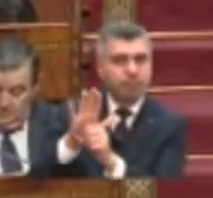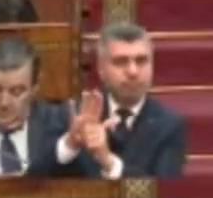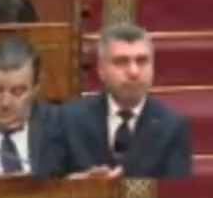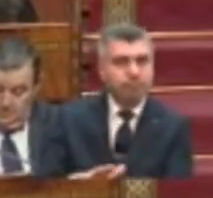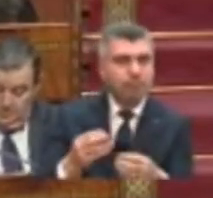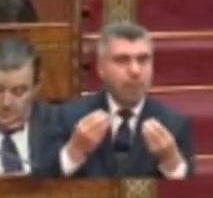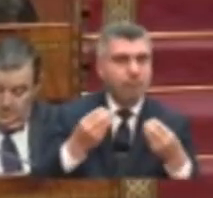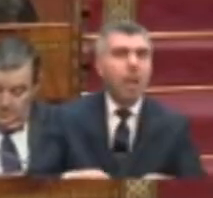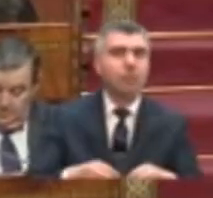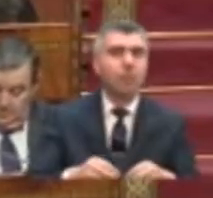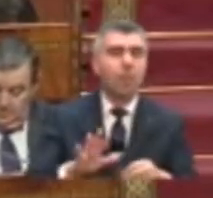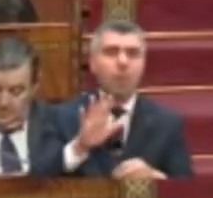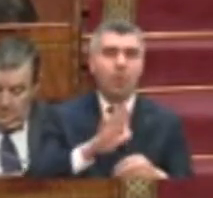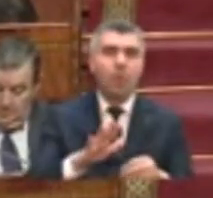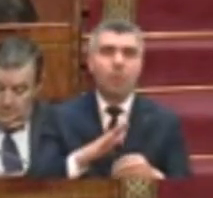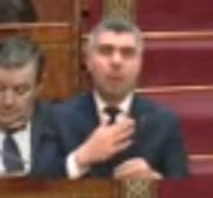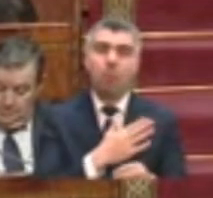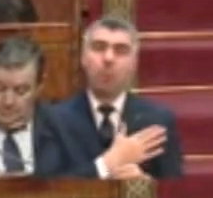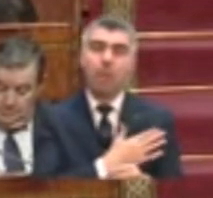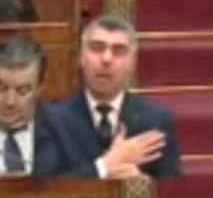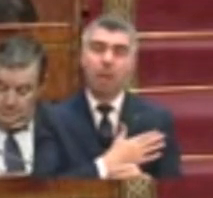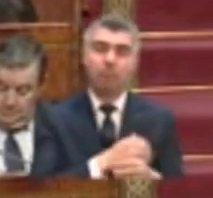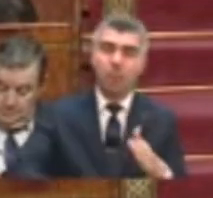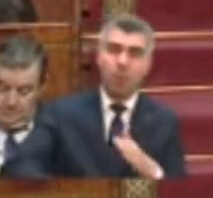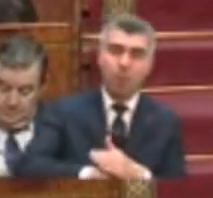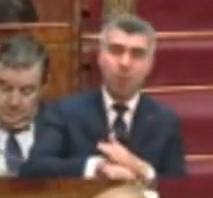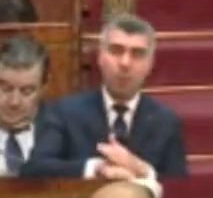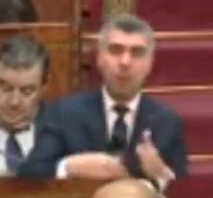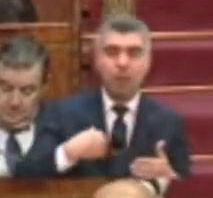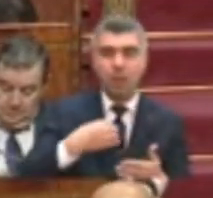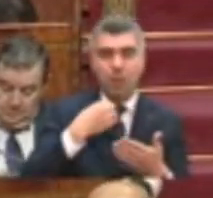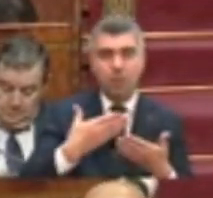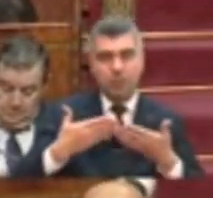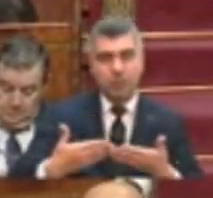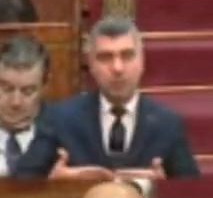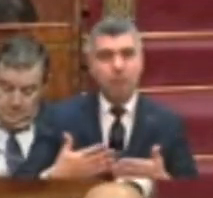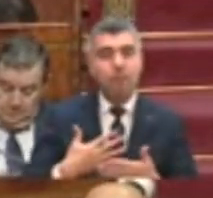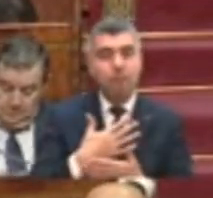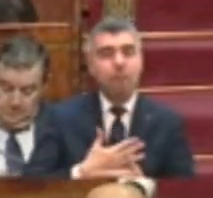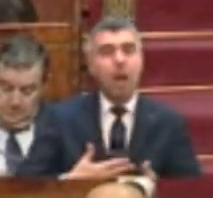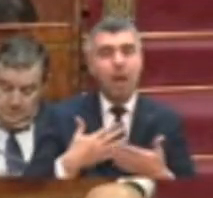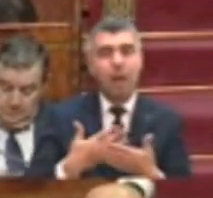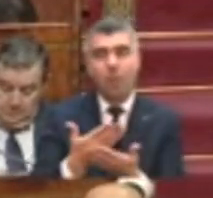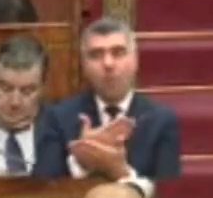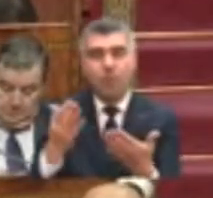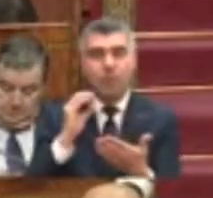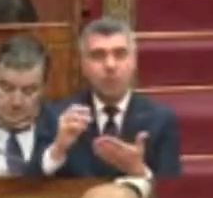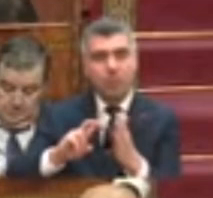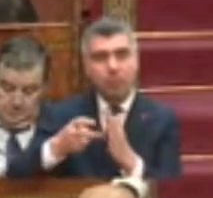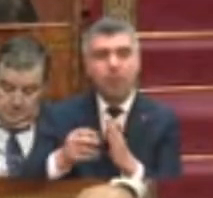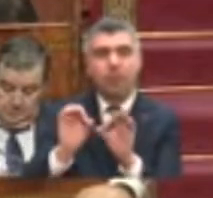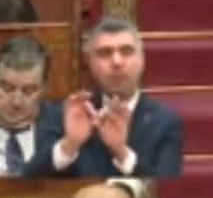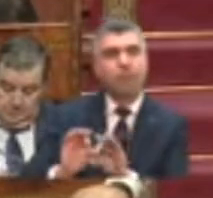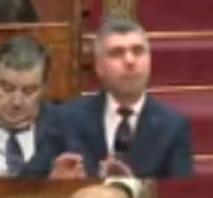يعني التاريخي ديال اسود الاطلس. فنقول لهم لن تسرقوا فرحه المغاربه ولن تنغصوا عليهم، هذه